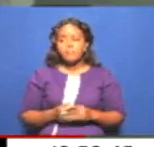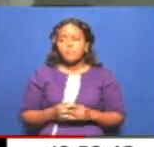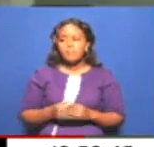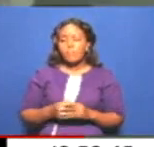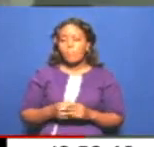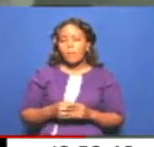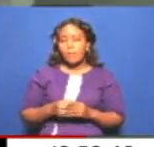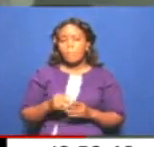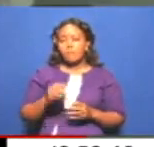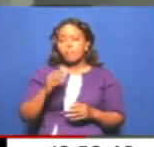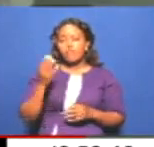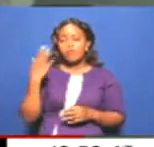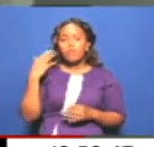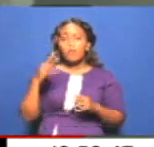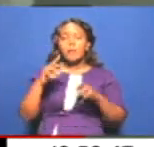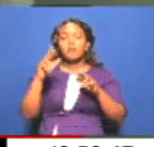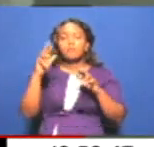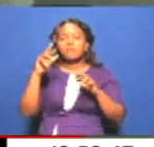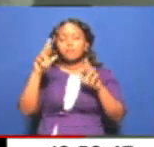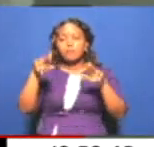Mkenya. Na kila Mkenya